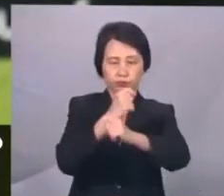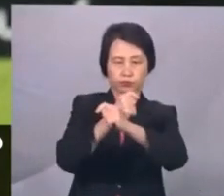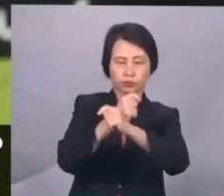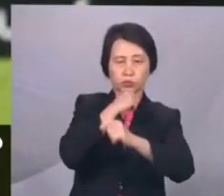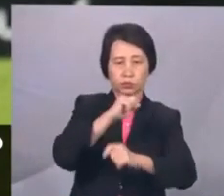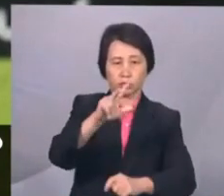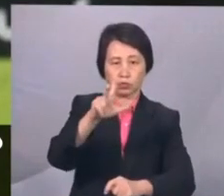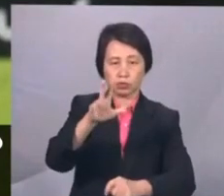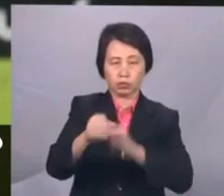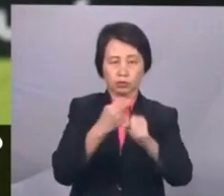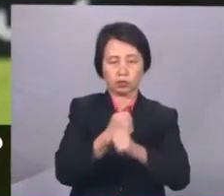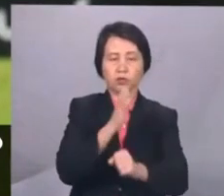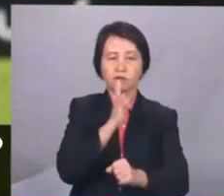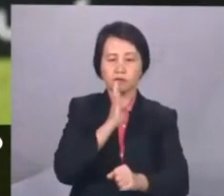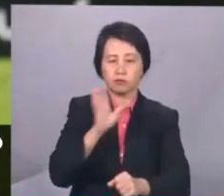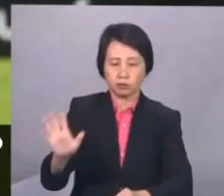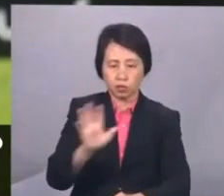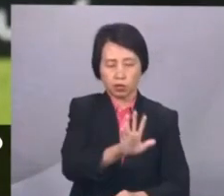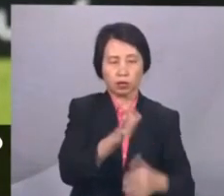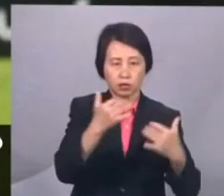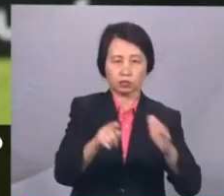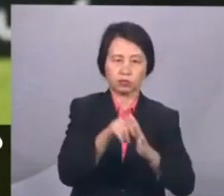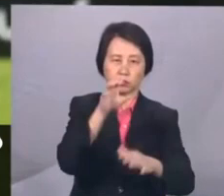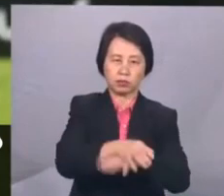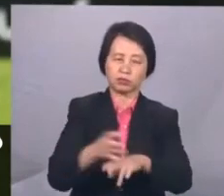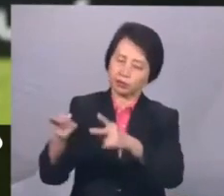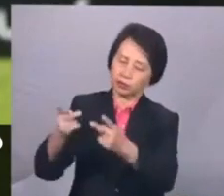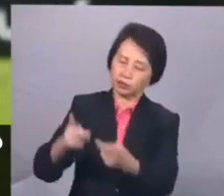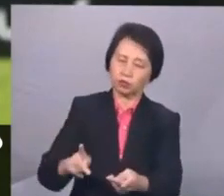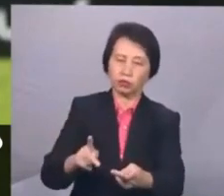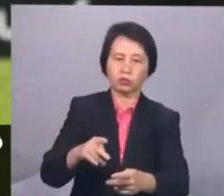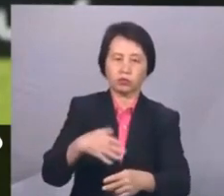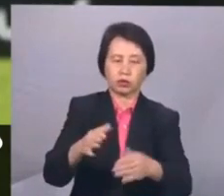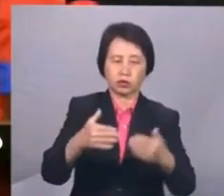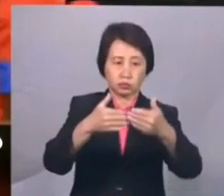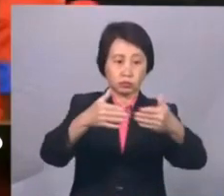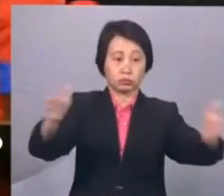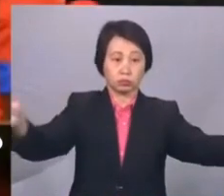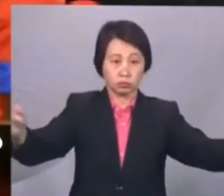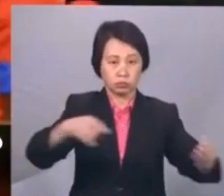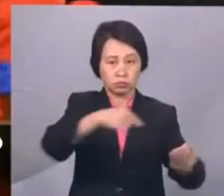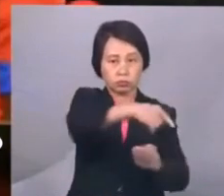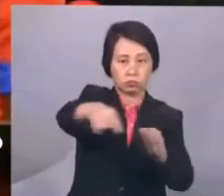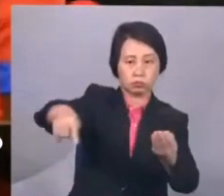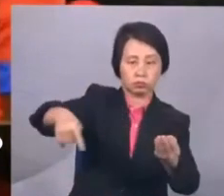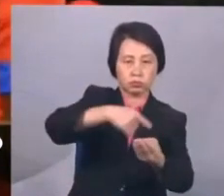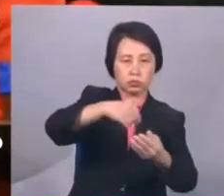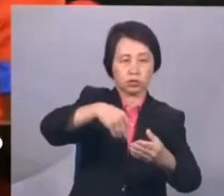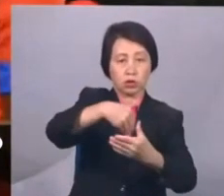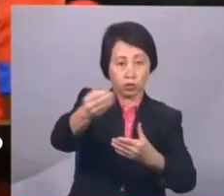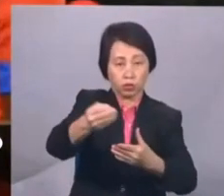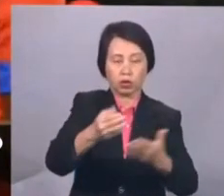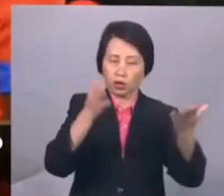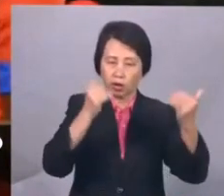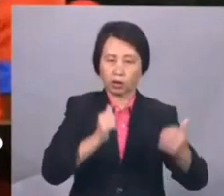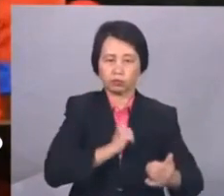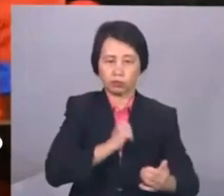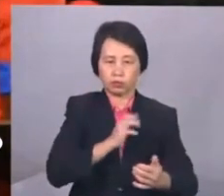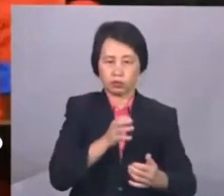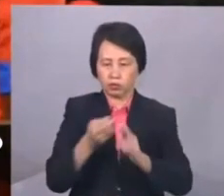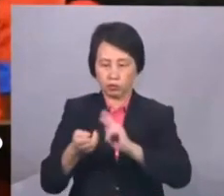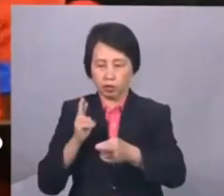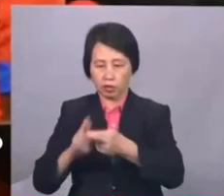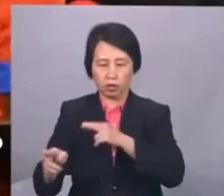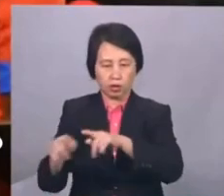berusia 23 tahun itu menyifatkan mereka ketika ini tepat sebab korban aku lebih terdedah kepada persekitaran luar justru dia mengharapkan dirinya